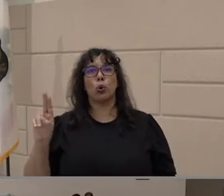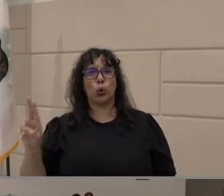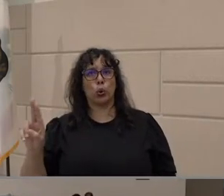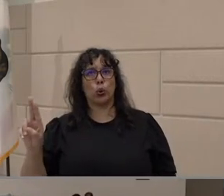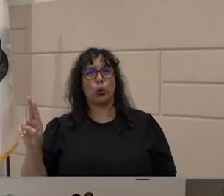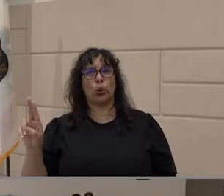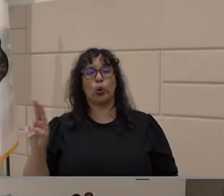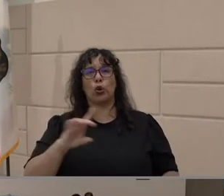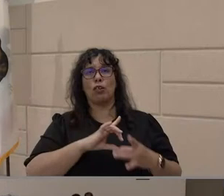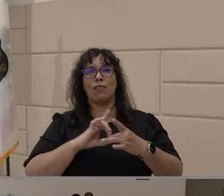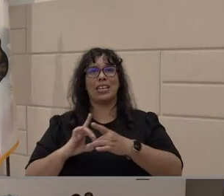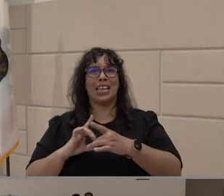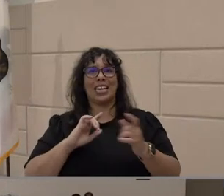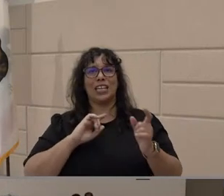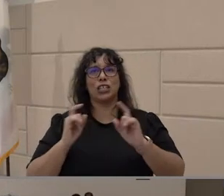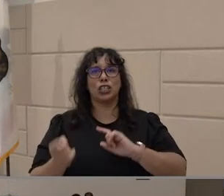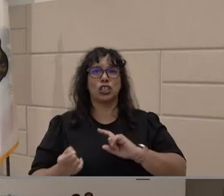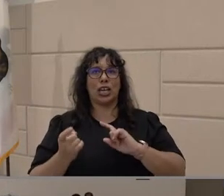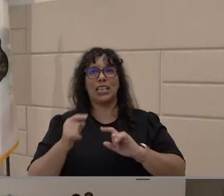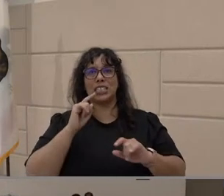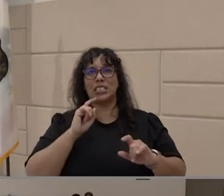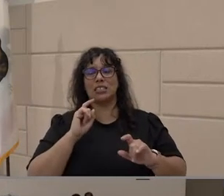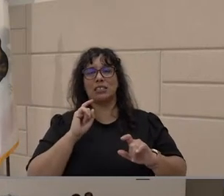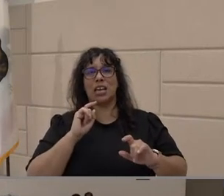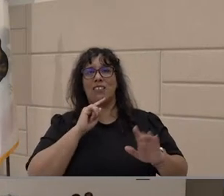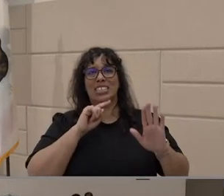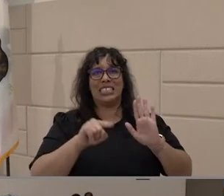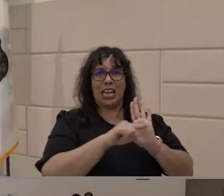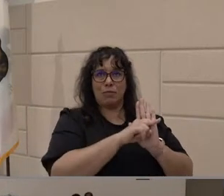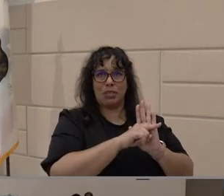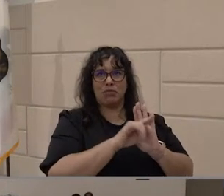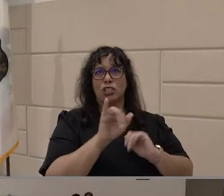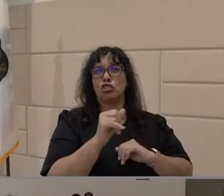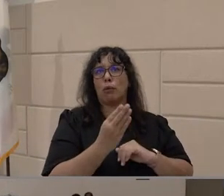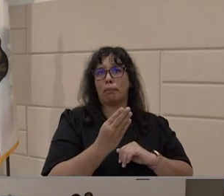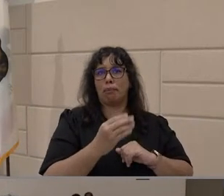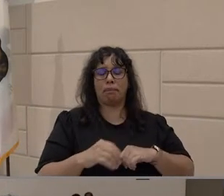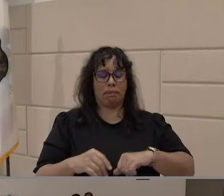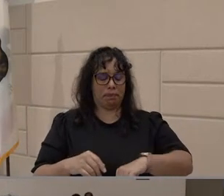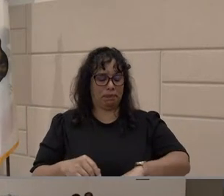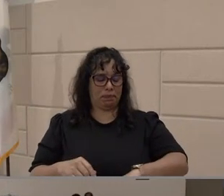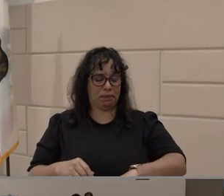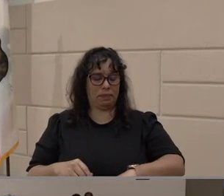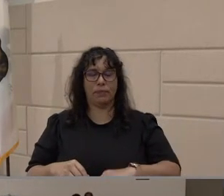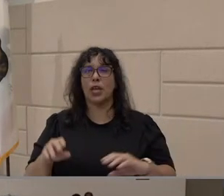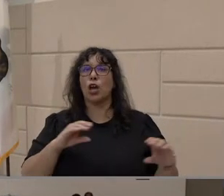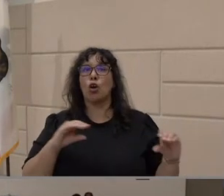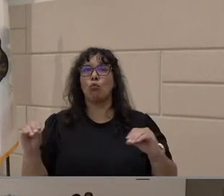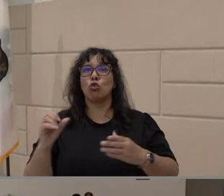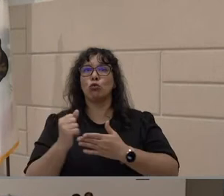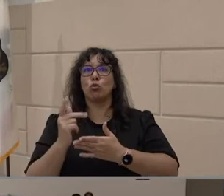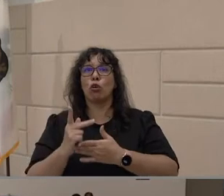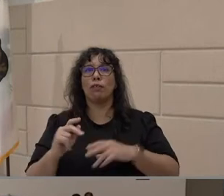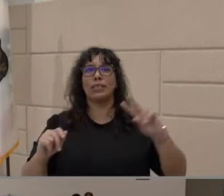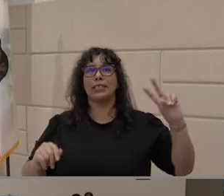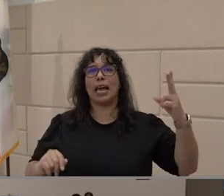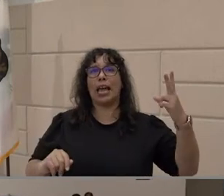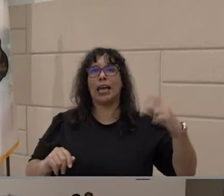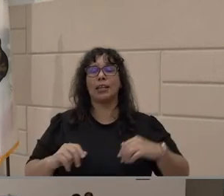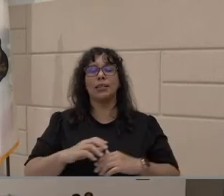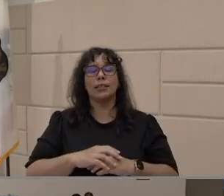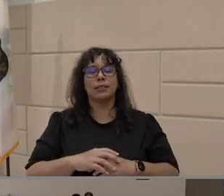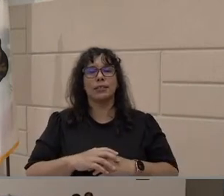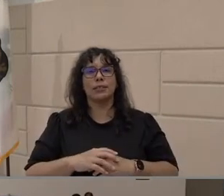សមាគមរបស់គ្រូបង្រៀនតទៅនឹងការផ្លាស់ប្ដូរកិច្ចការមានការគ្រប់គ្រ